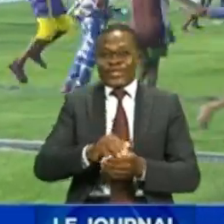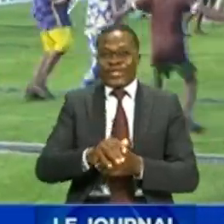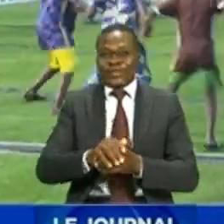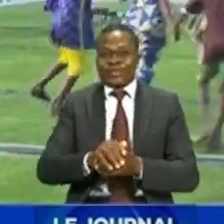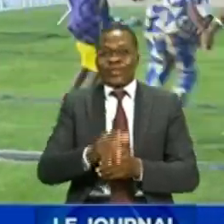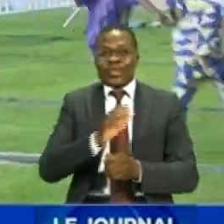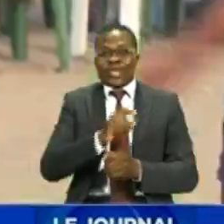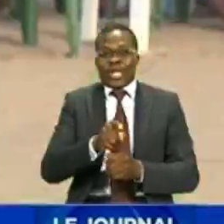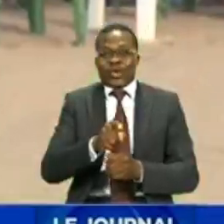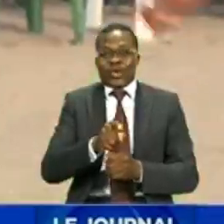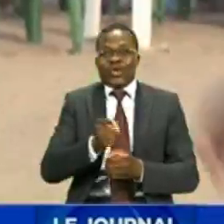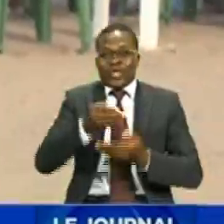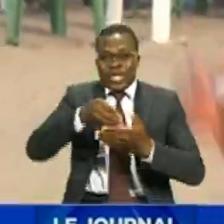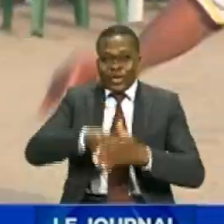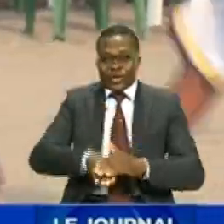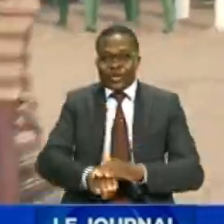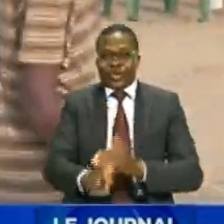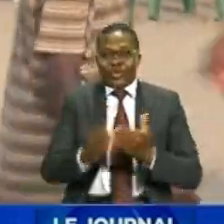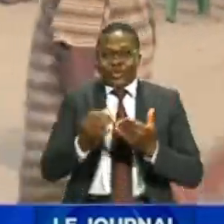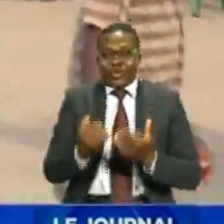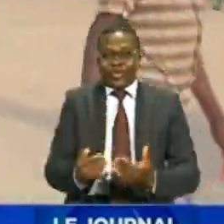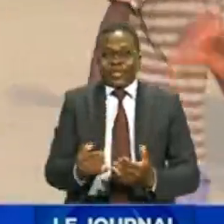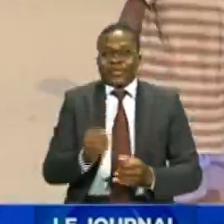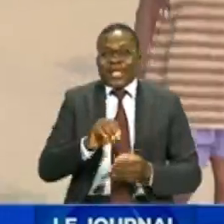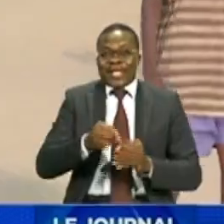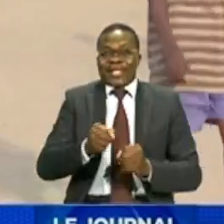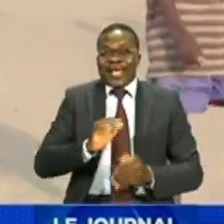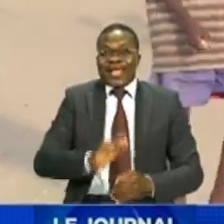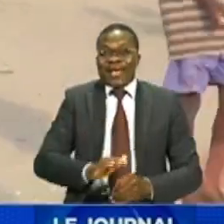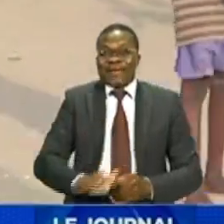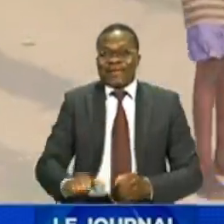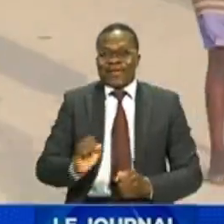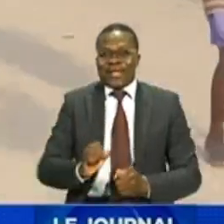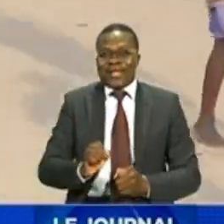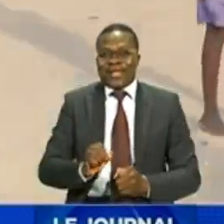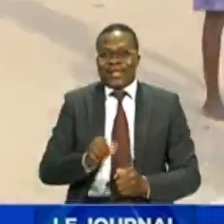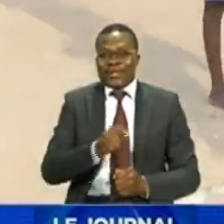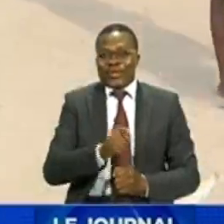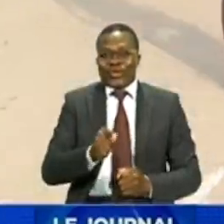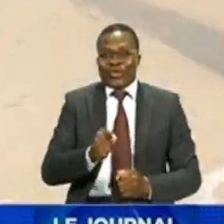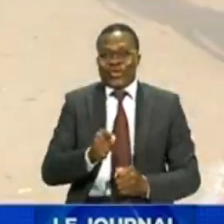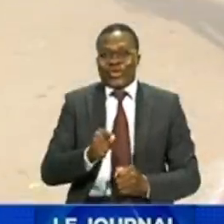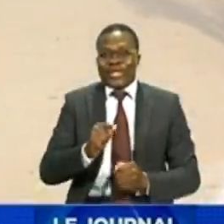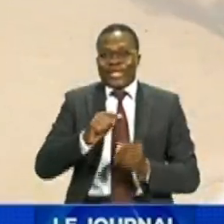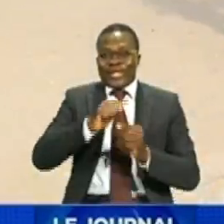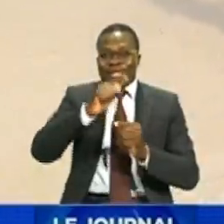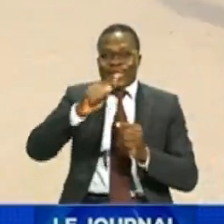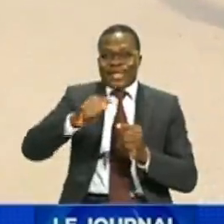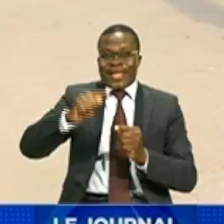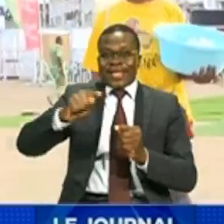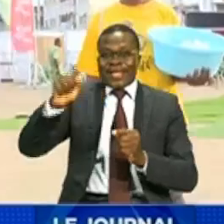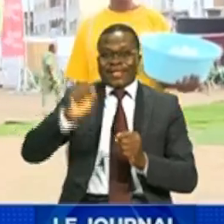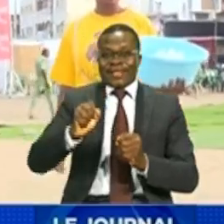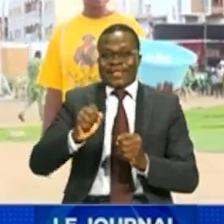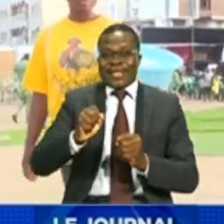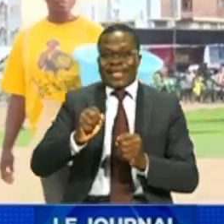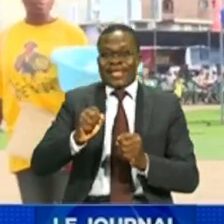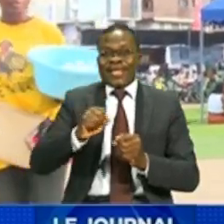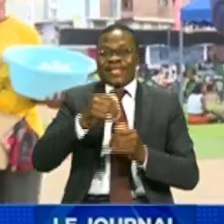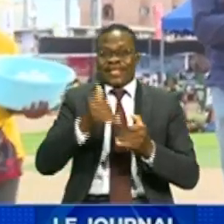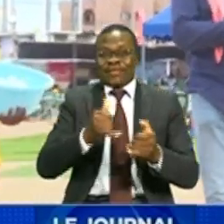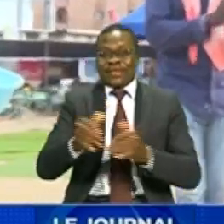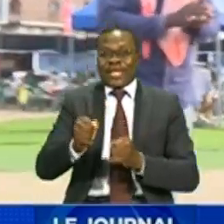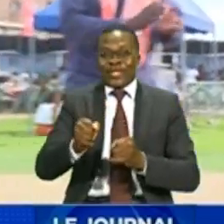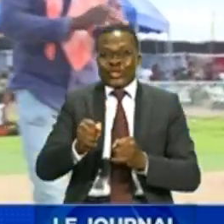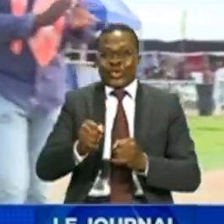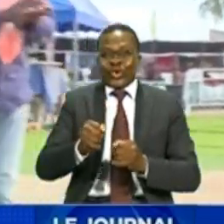Et l'on se replonge tout de suite dans l'enfance. Le chou, l'arc-en-ciel, la course en sac de jute,